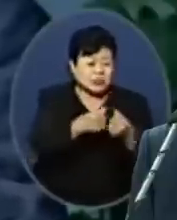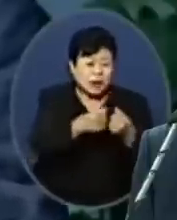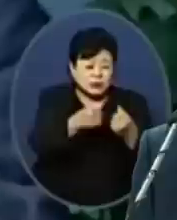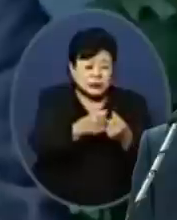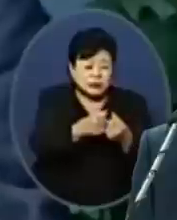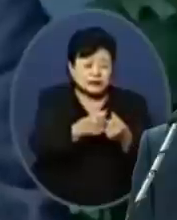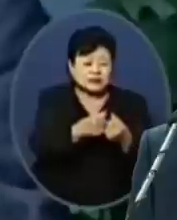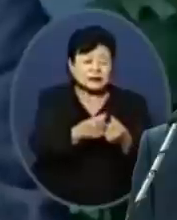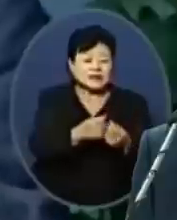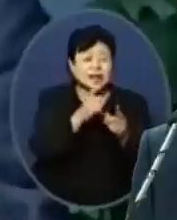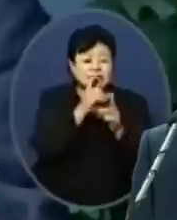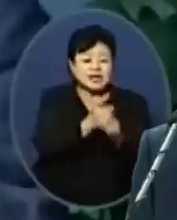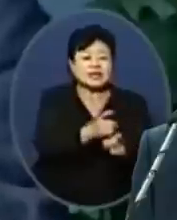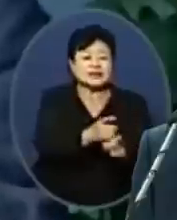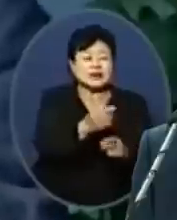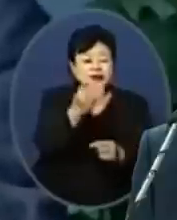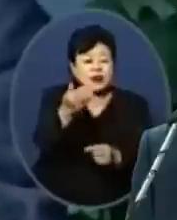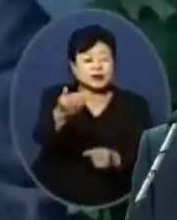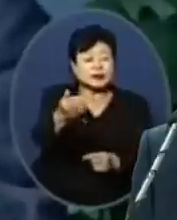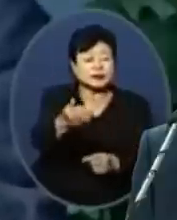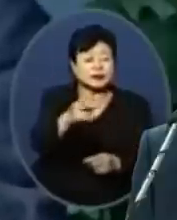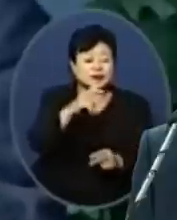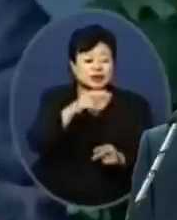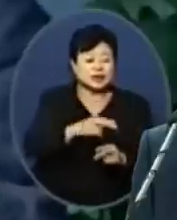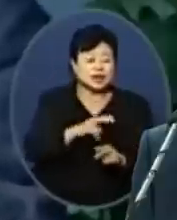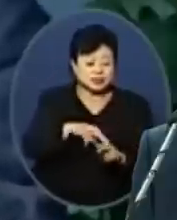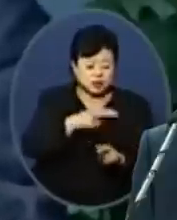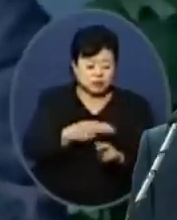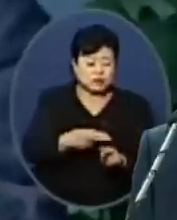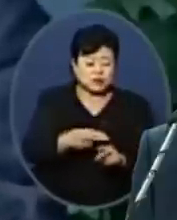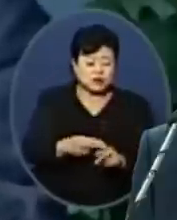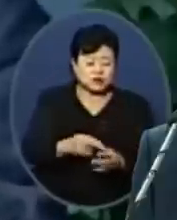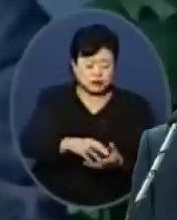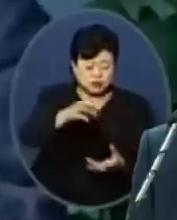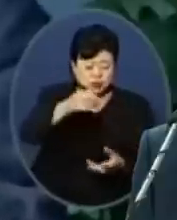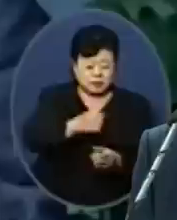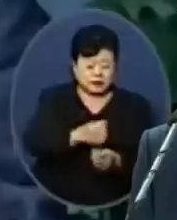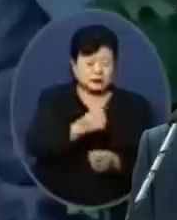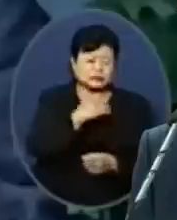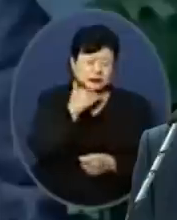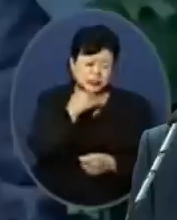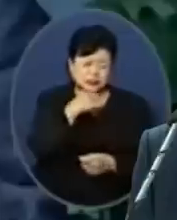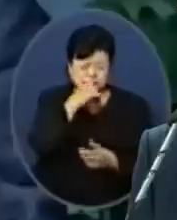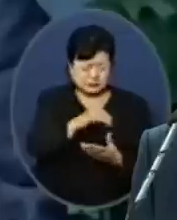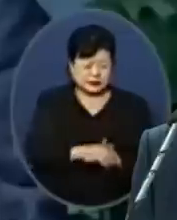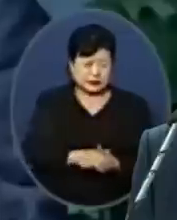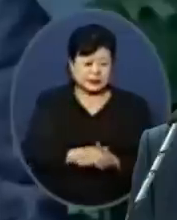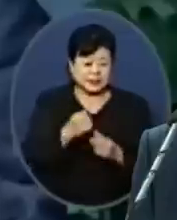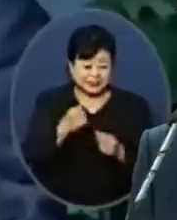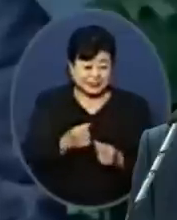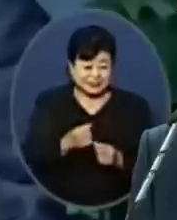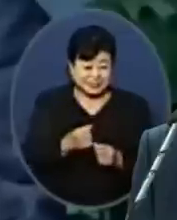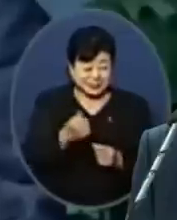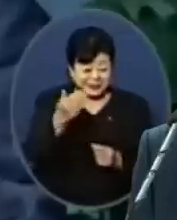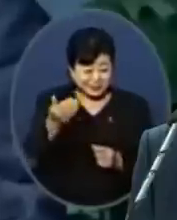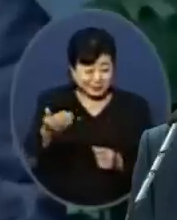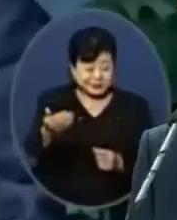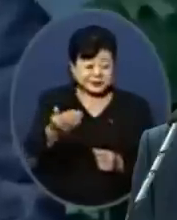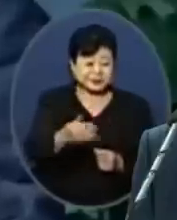싸워서 이겨놓아서 여러분에게 선물 꾸러미를 만들어서 기다리고 계시다가